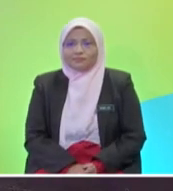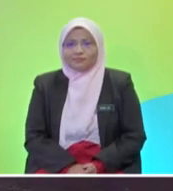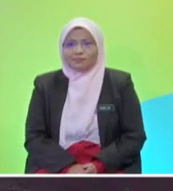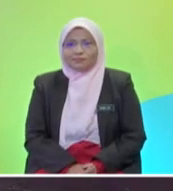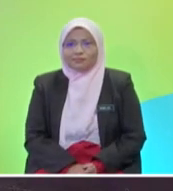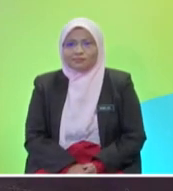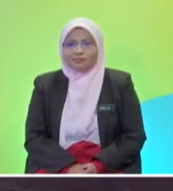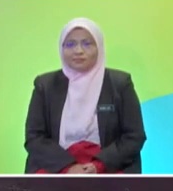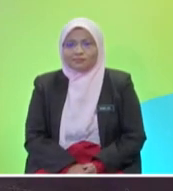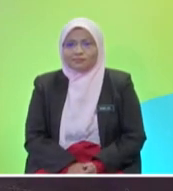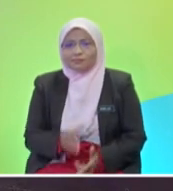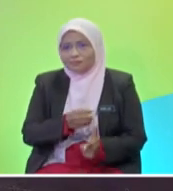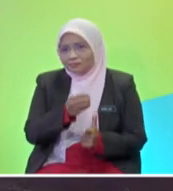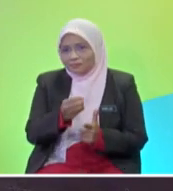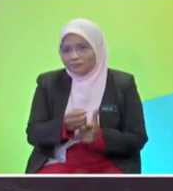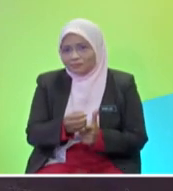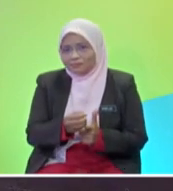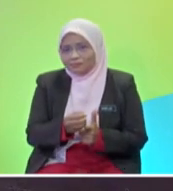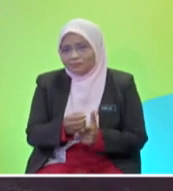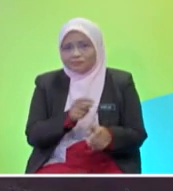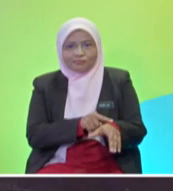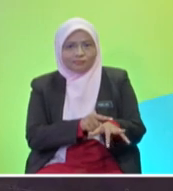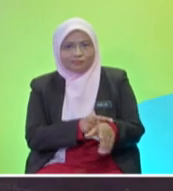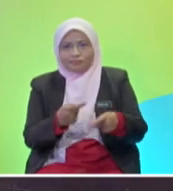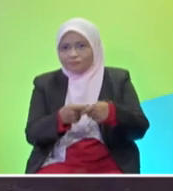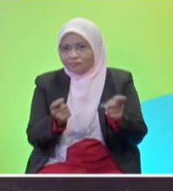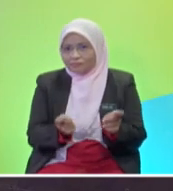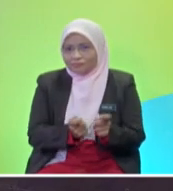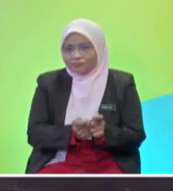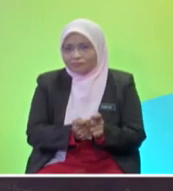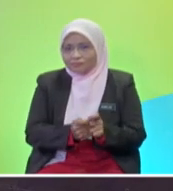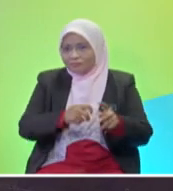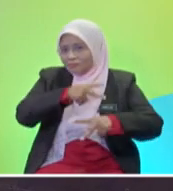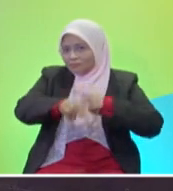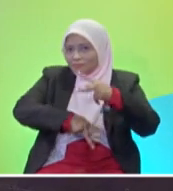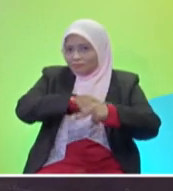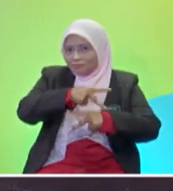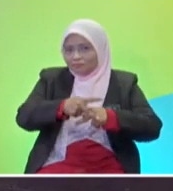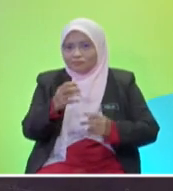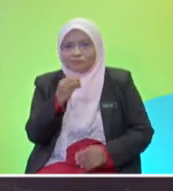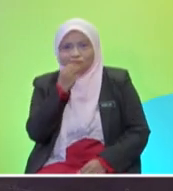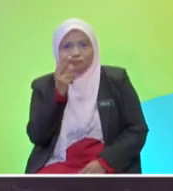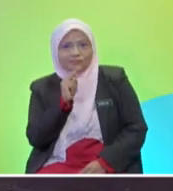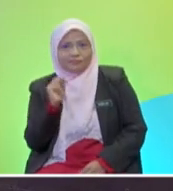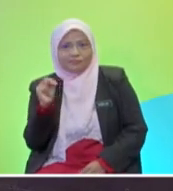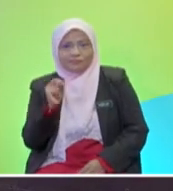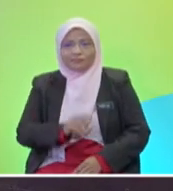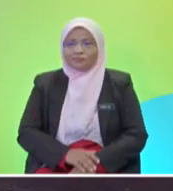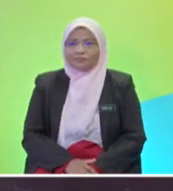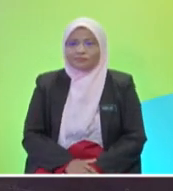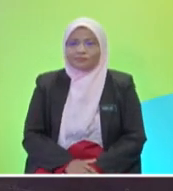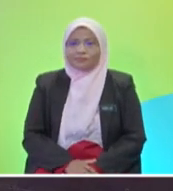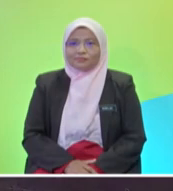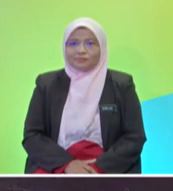cikgu? Ataupun daun tu tempat proses pemakanan? Jadi boleh Mira letakkan di hadapan?